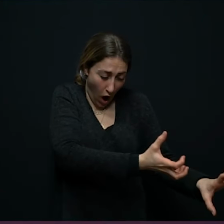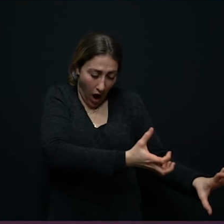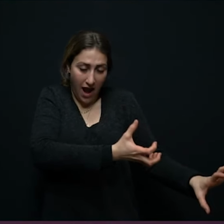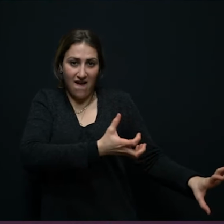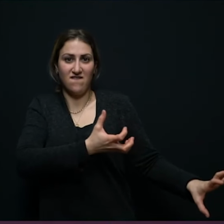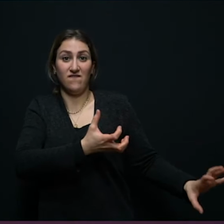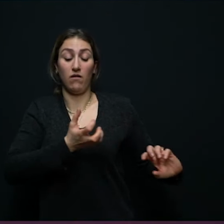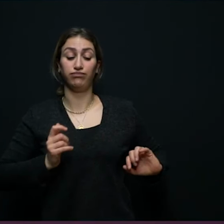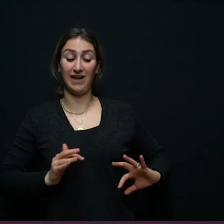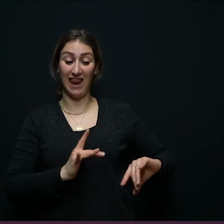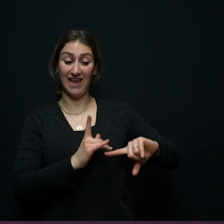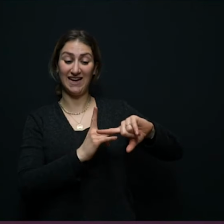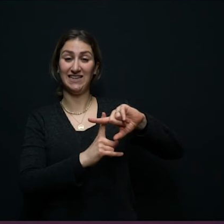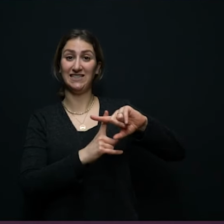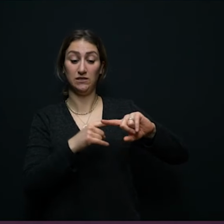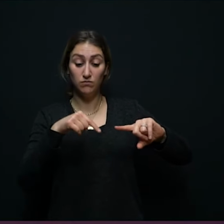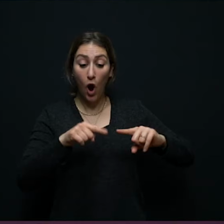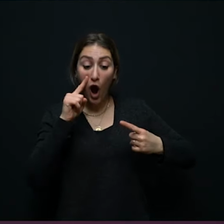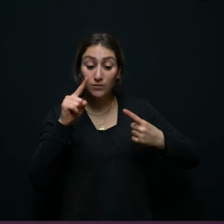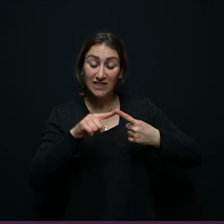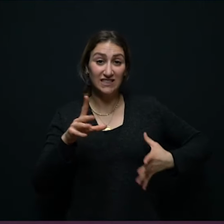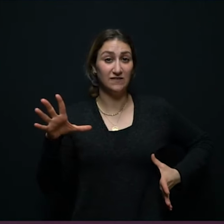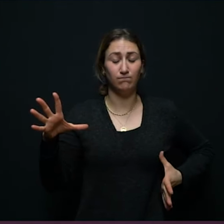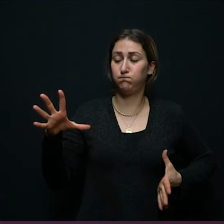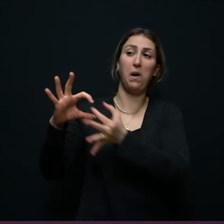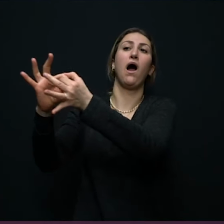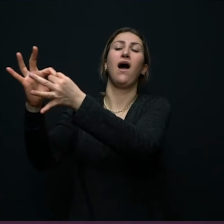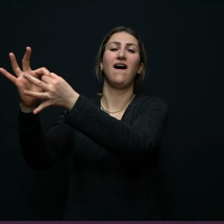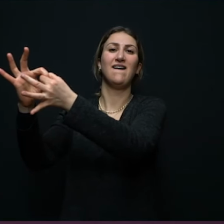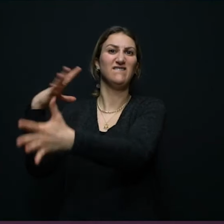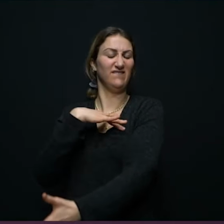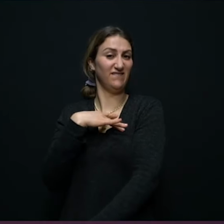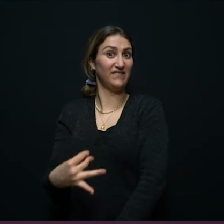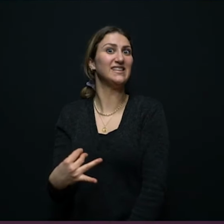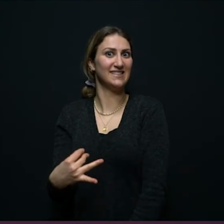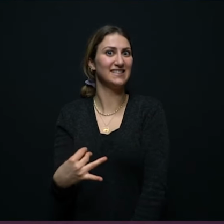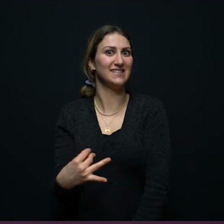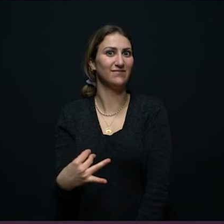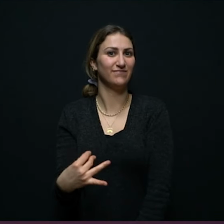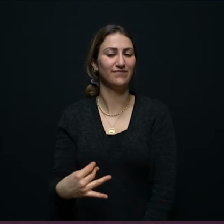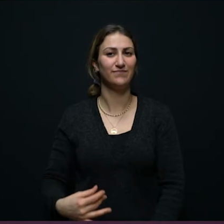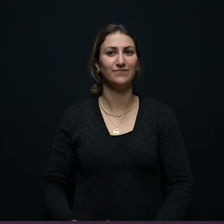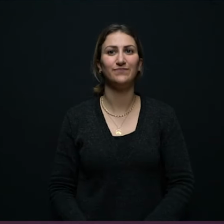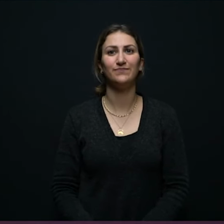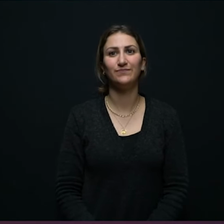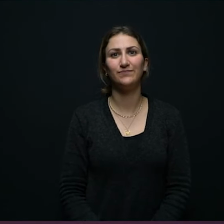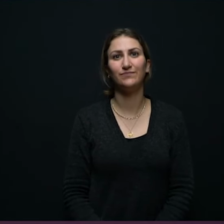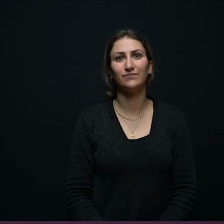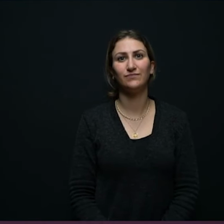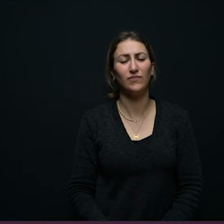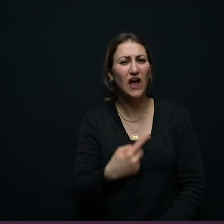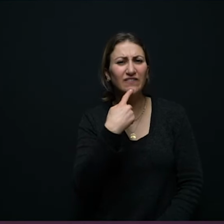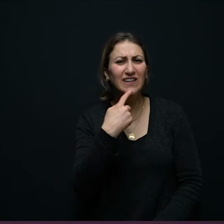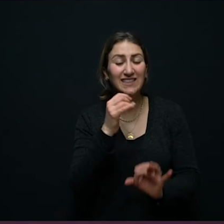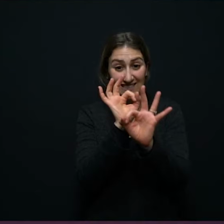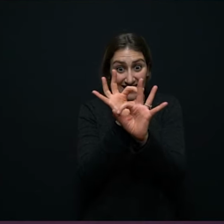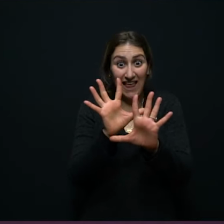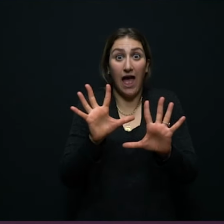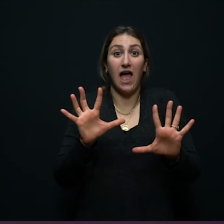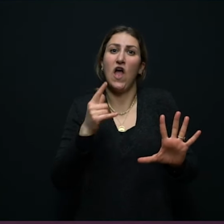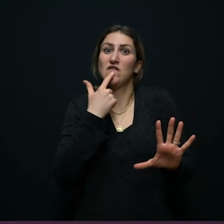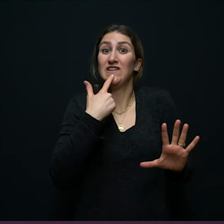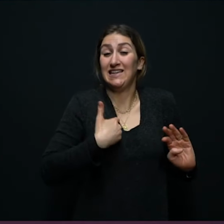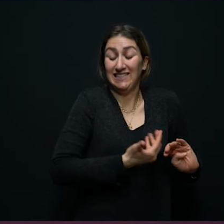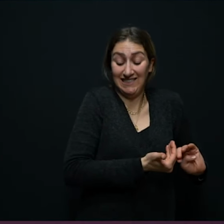fils bien aimé être sain c'est appartenir à dieu aussi il ya aussi cette